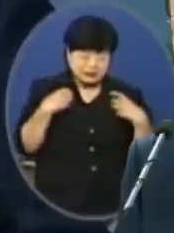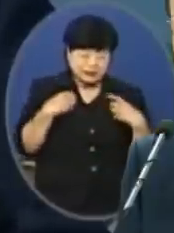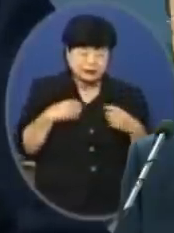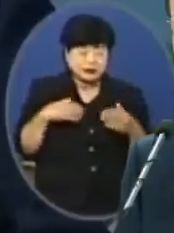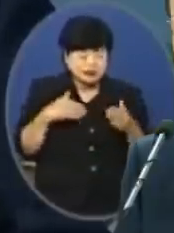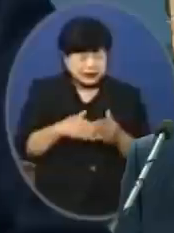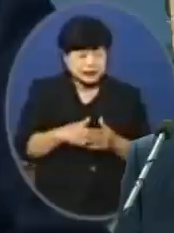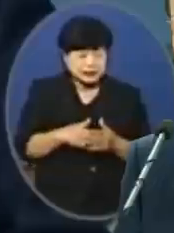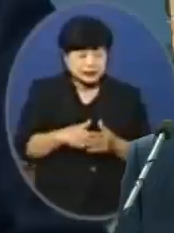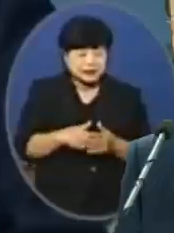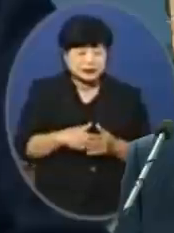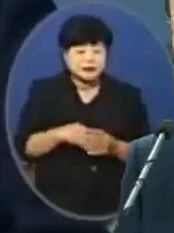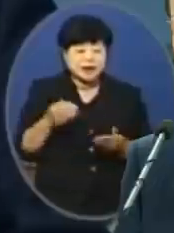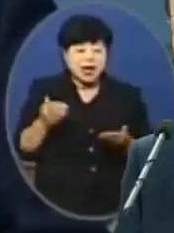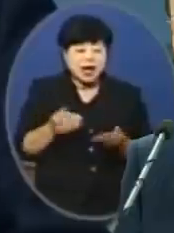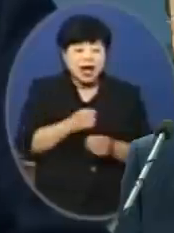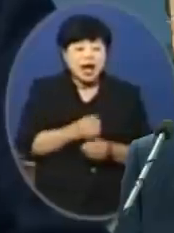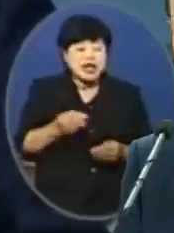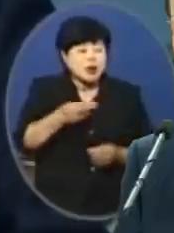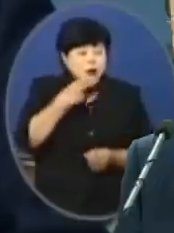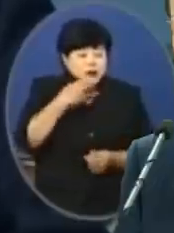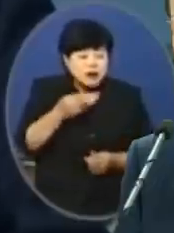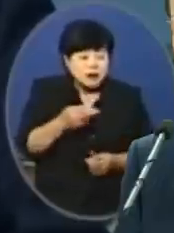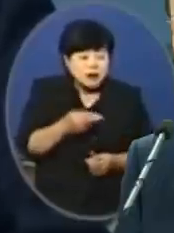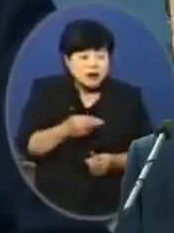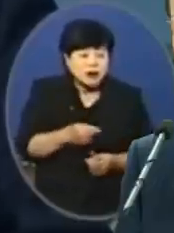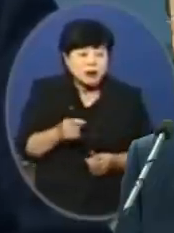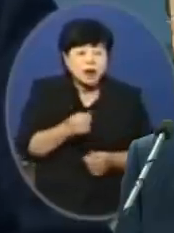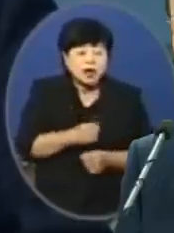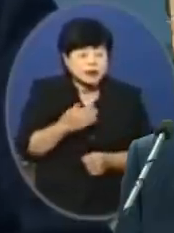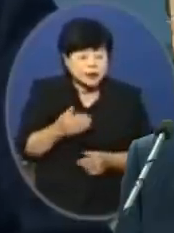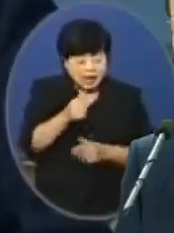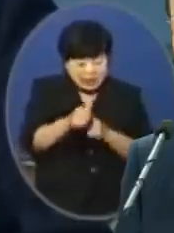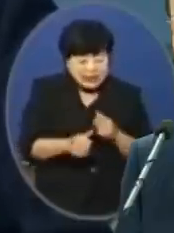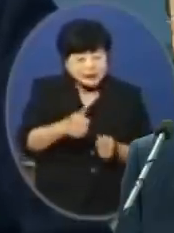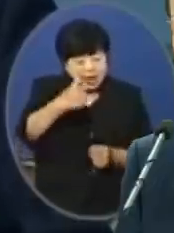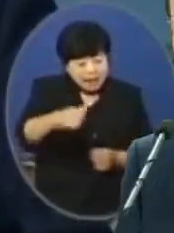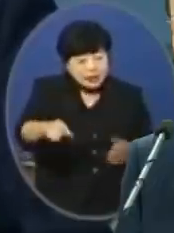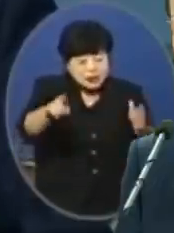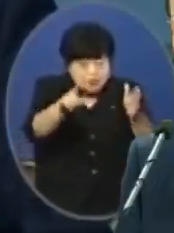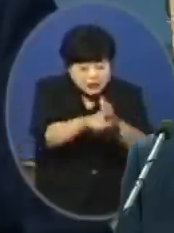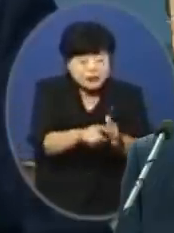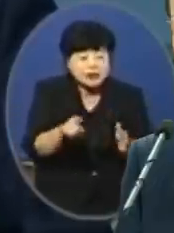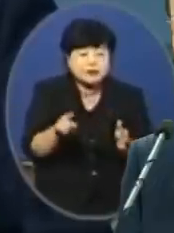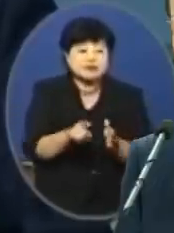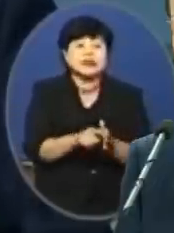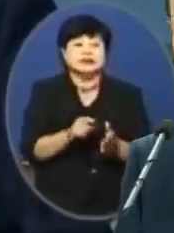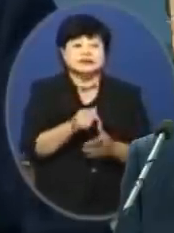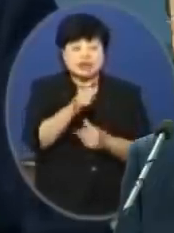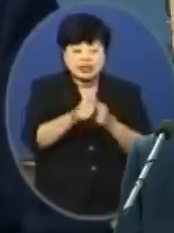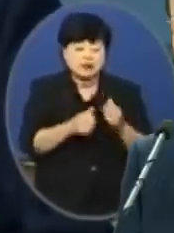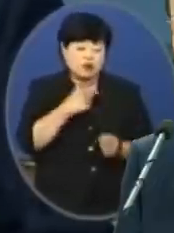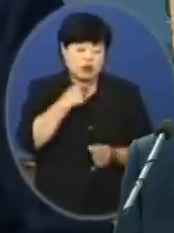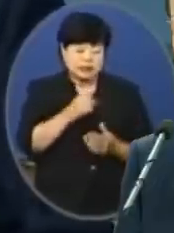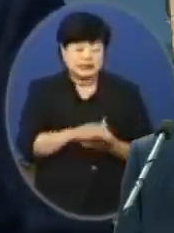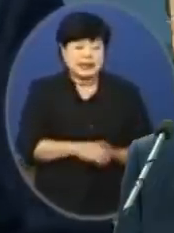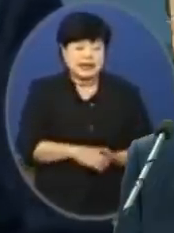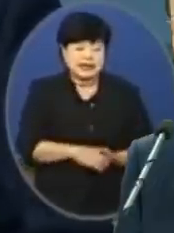없다. 그러나 무슨 일을 해야 되지 않겠습니까? 하나님의 아들을 믿는 믿음을 하나님